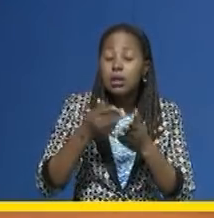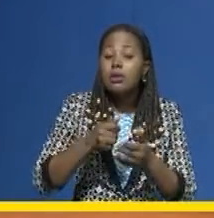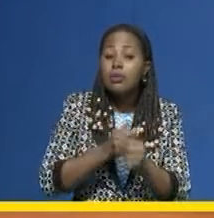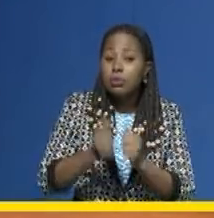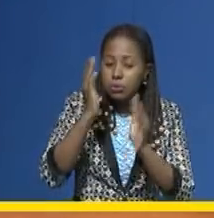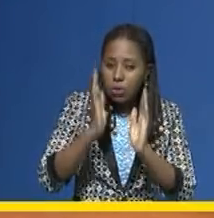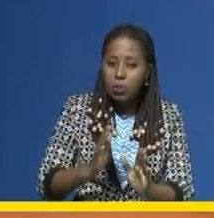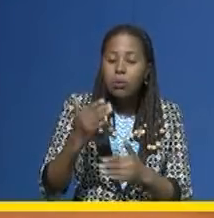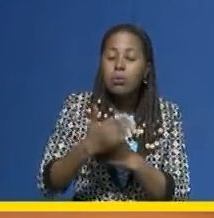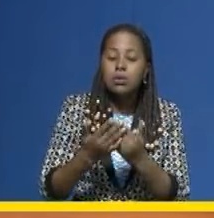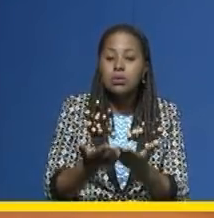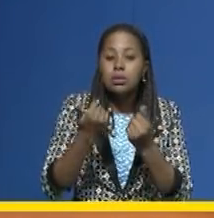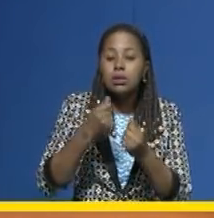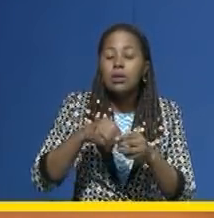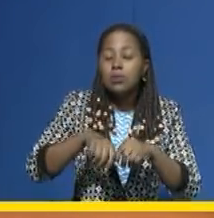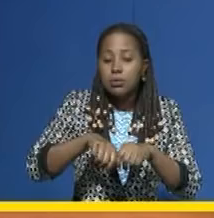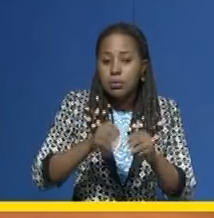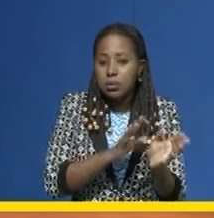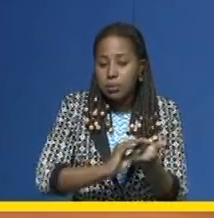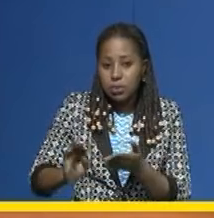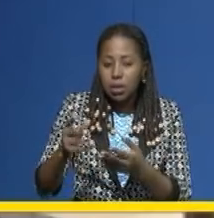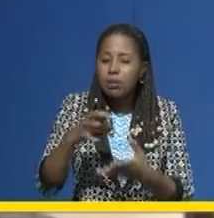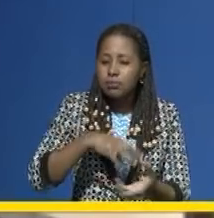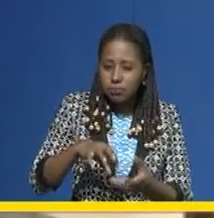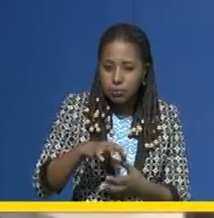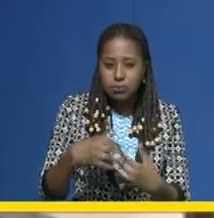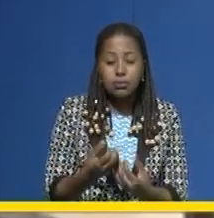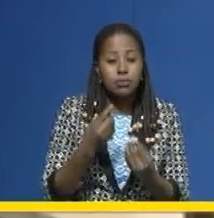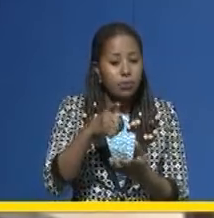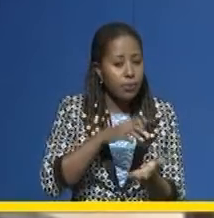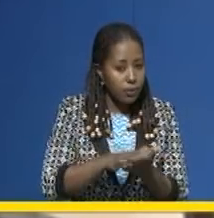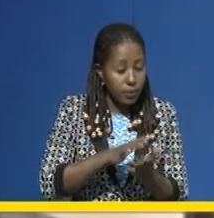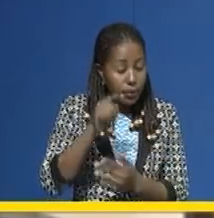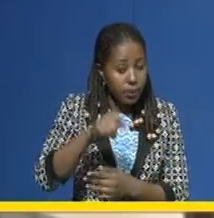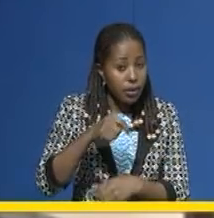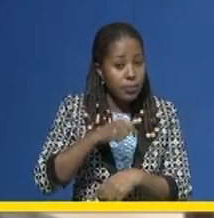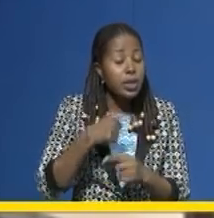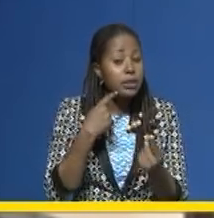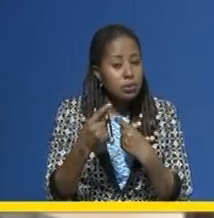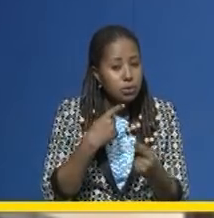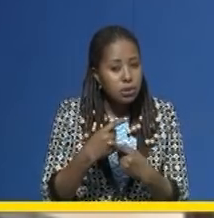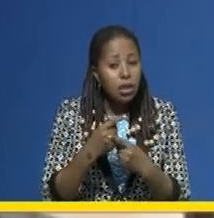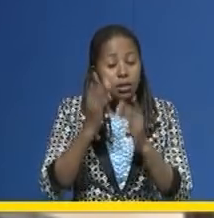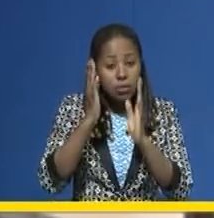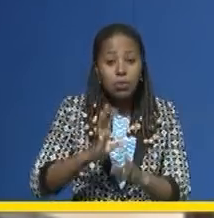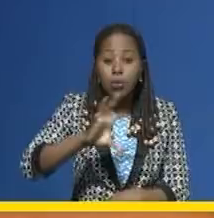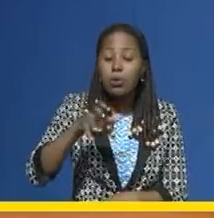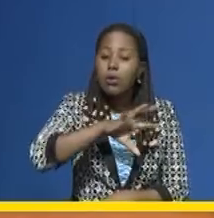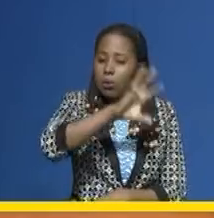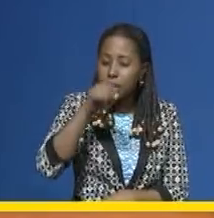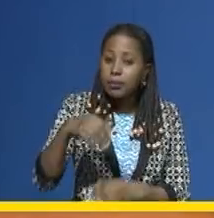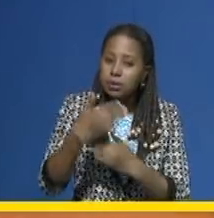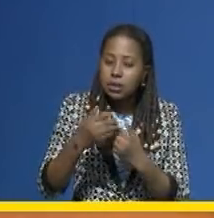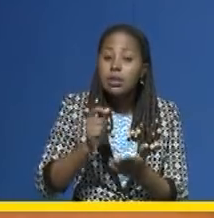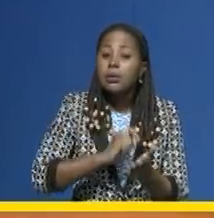wa nchi ili kuepusha mkanganyiko. Ametoa ufafanuzi huo hii leo wakati akizungumza na wakuu wa mikoa yote nchini,